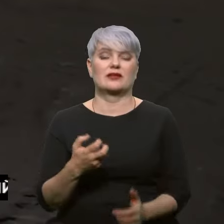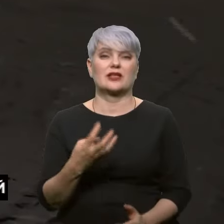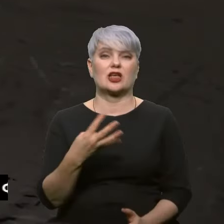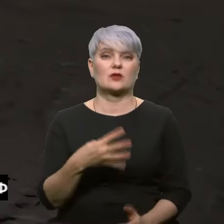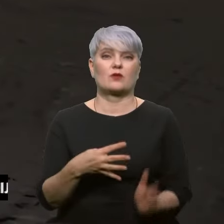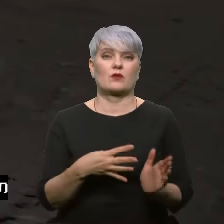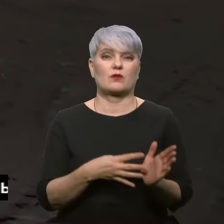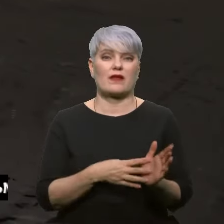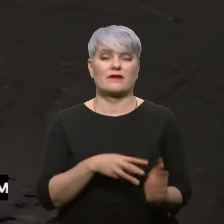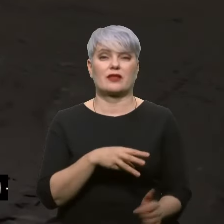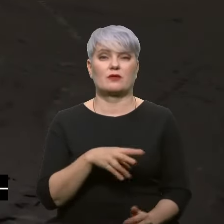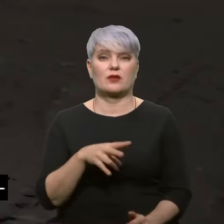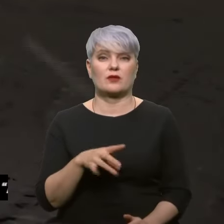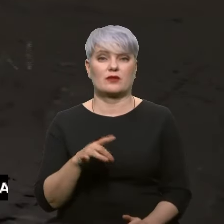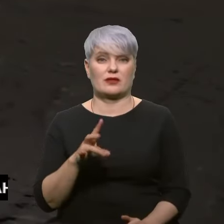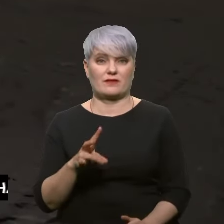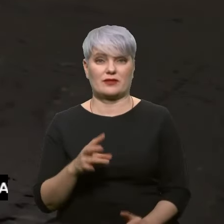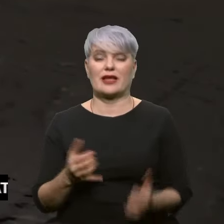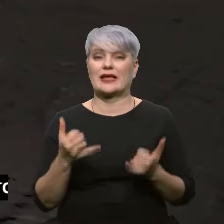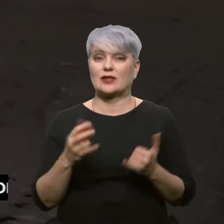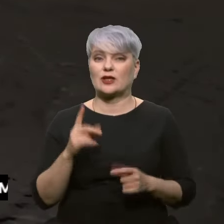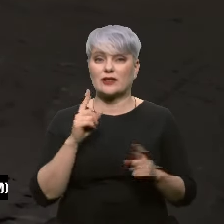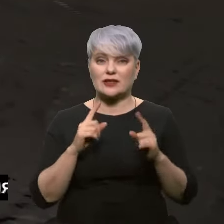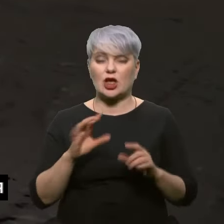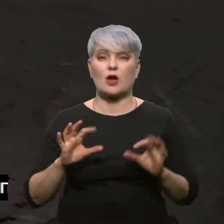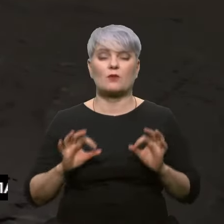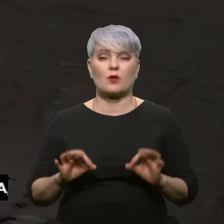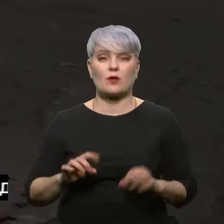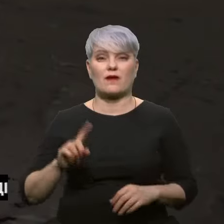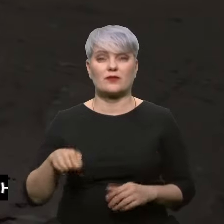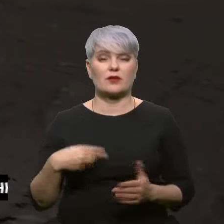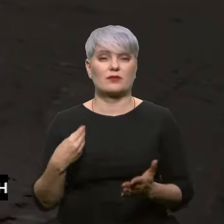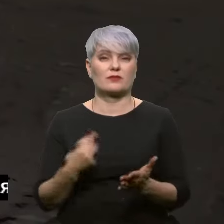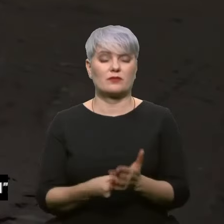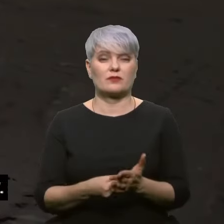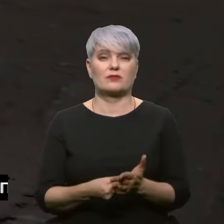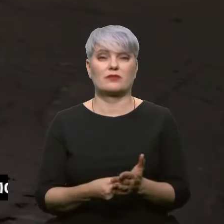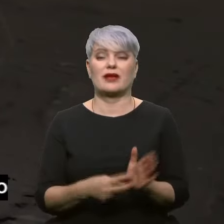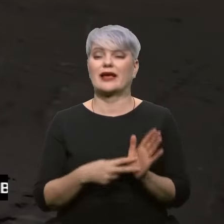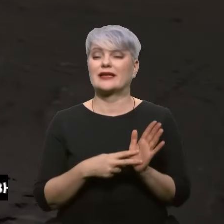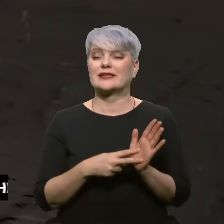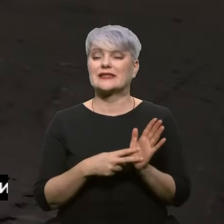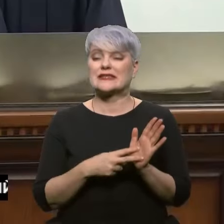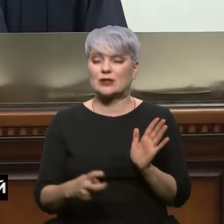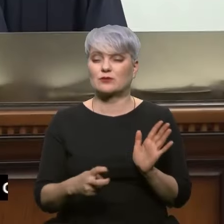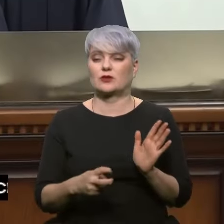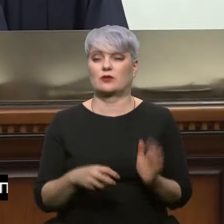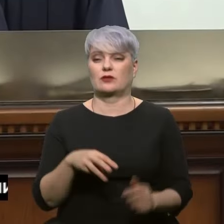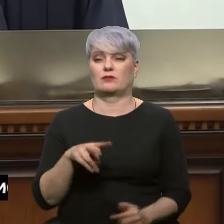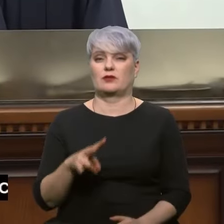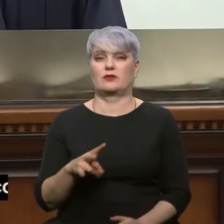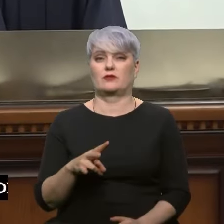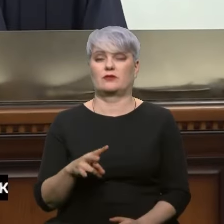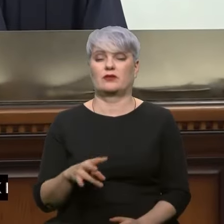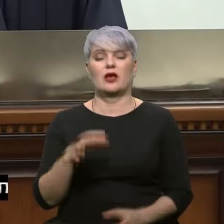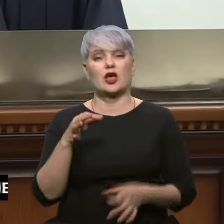349 мільйонів гривень. Сьогодні ж на засіданні прокурор вимагав призначити заставу у розмірі 700 мільйонів.